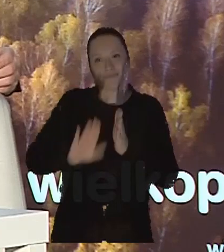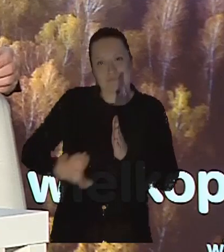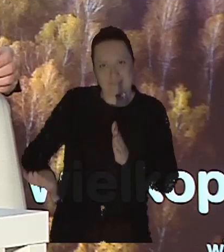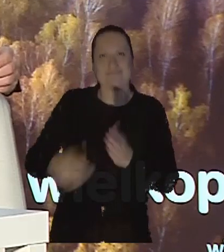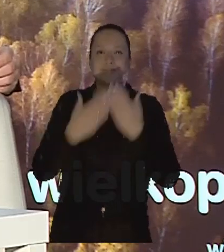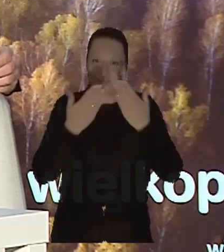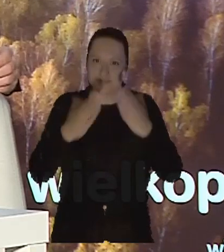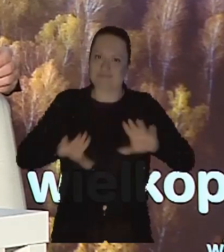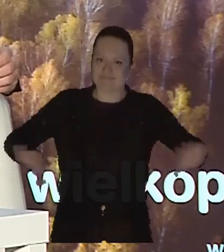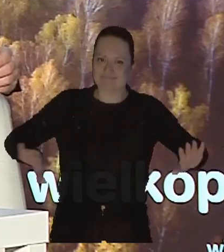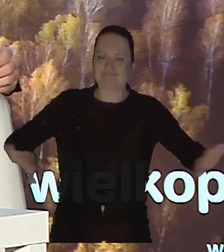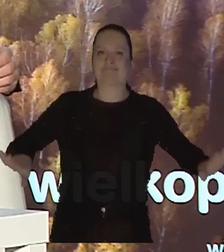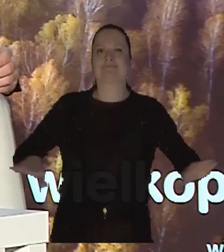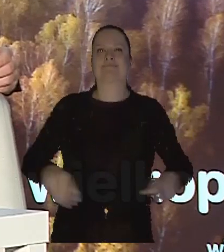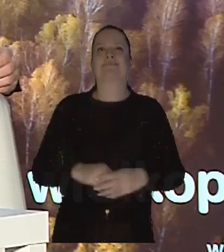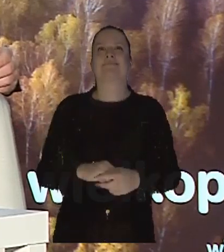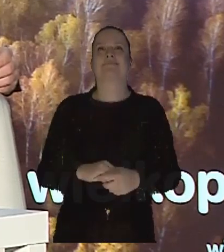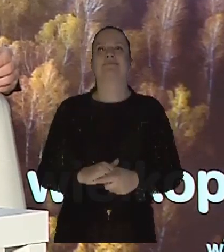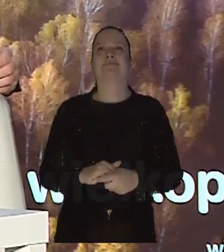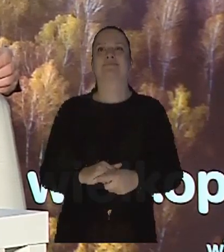wam.